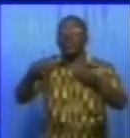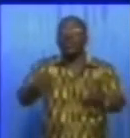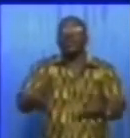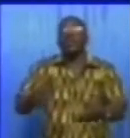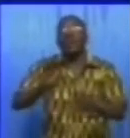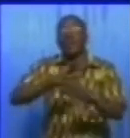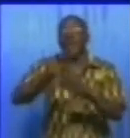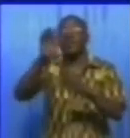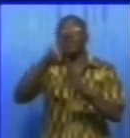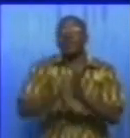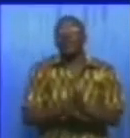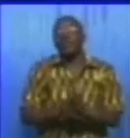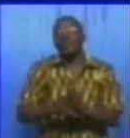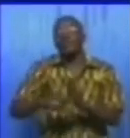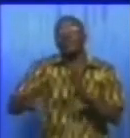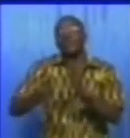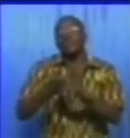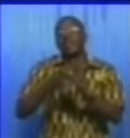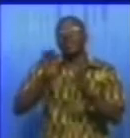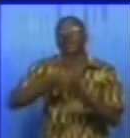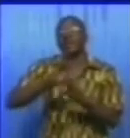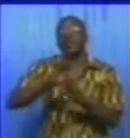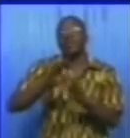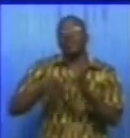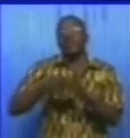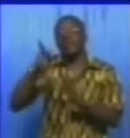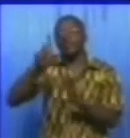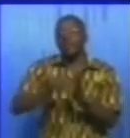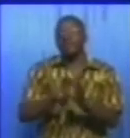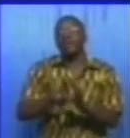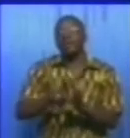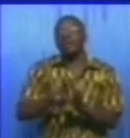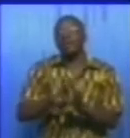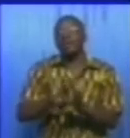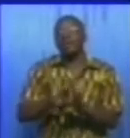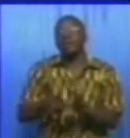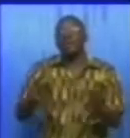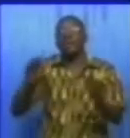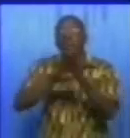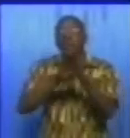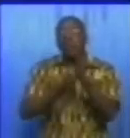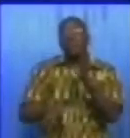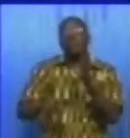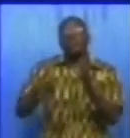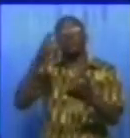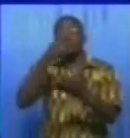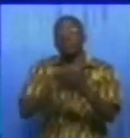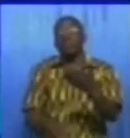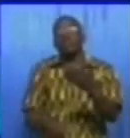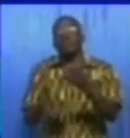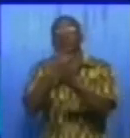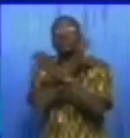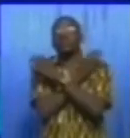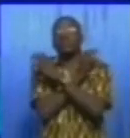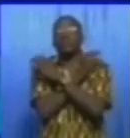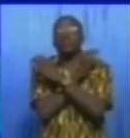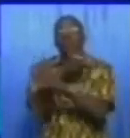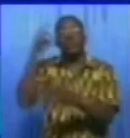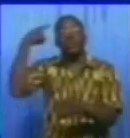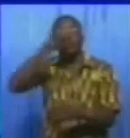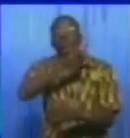la formation technique et professionnelle et à sa politique nationale. Réduire le taux de chômage suppose l'amélioration de